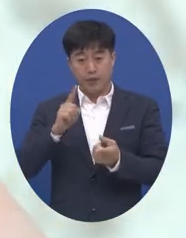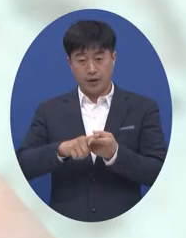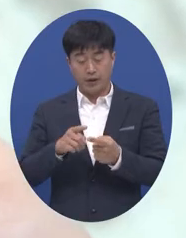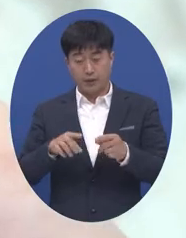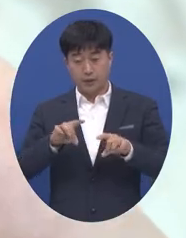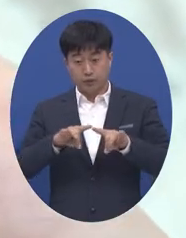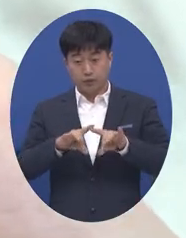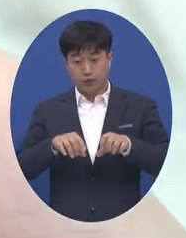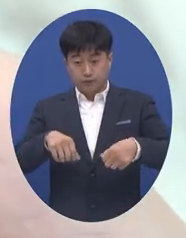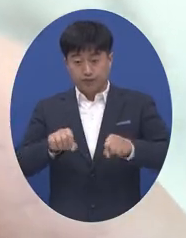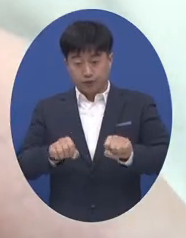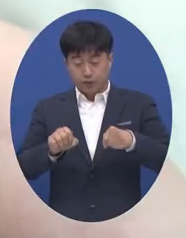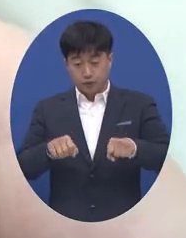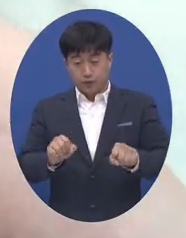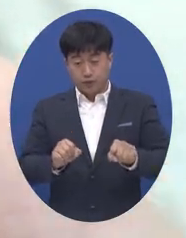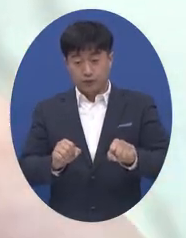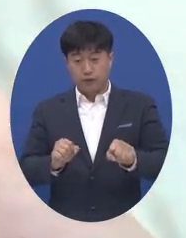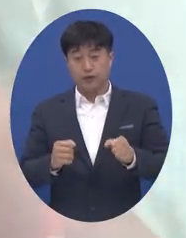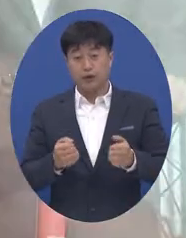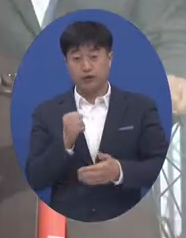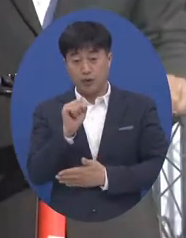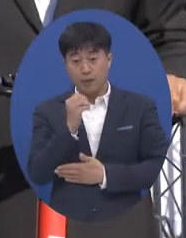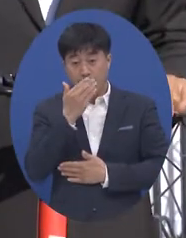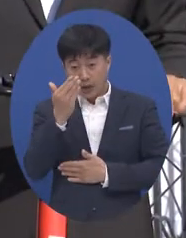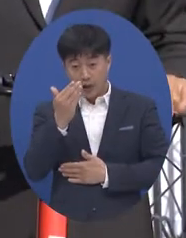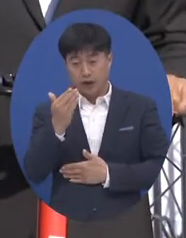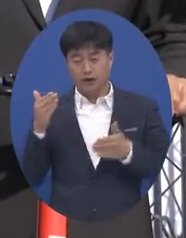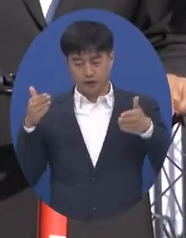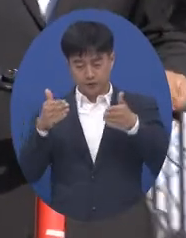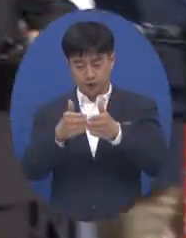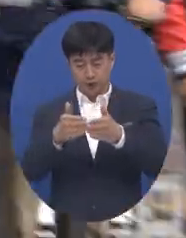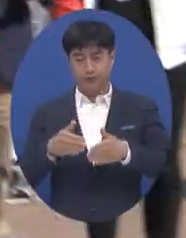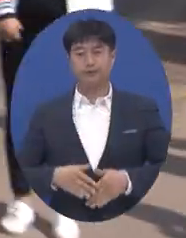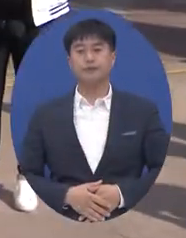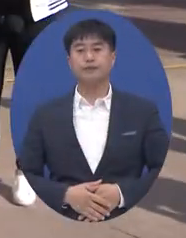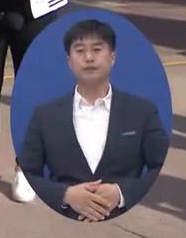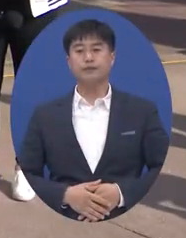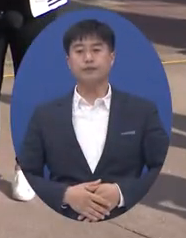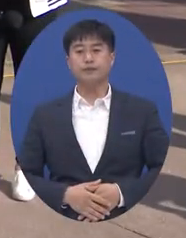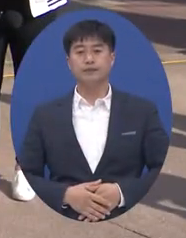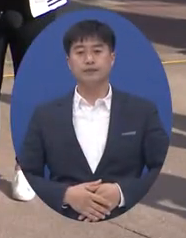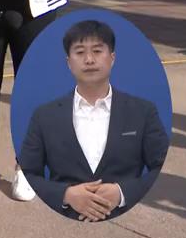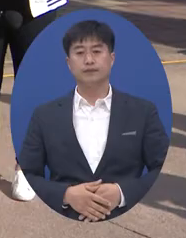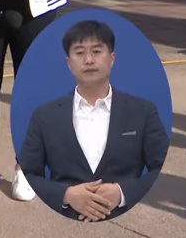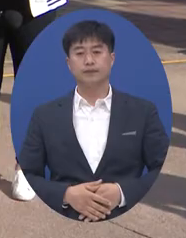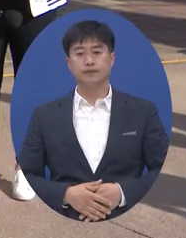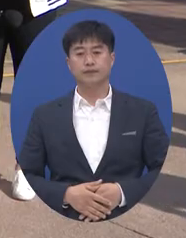규제 개선이 이루어질지 주목됩니다. 경기 CCTV 최창순입니다.